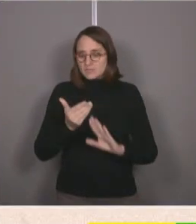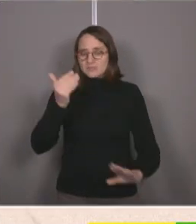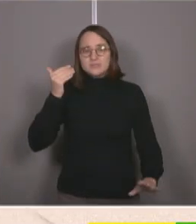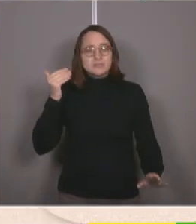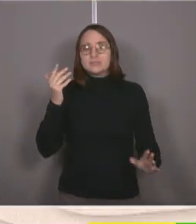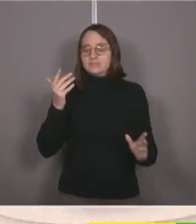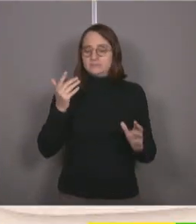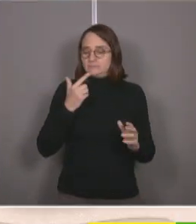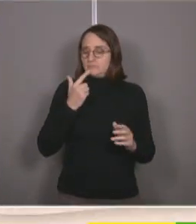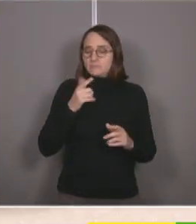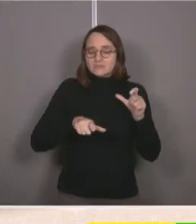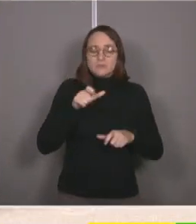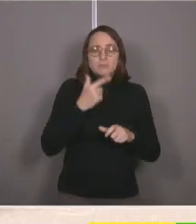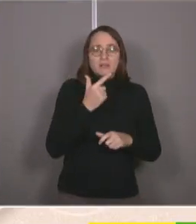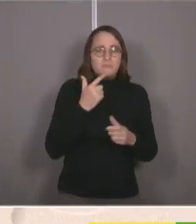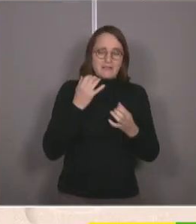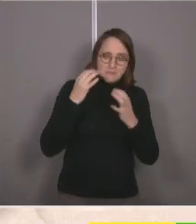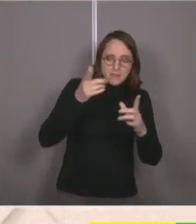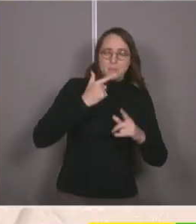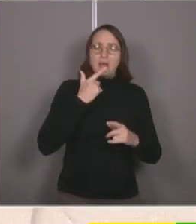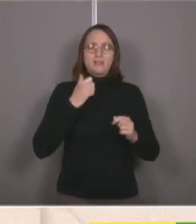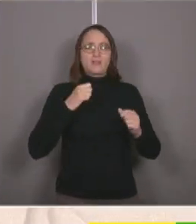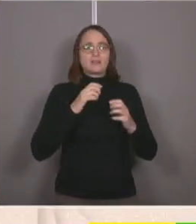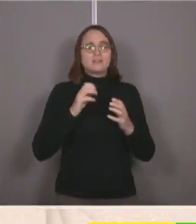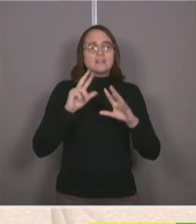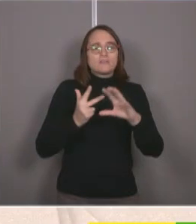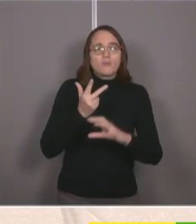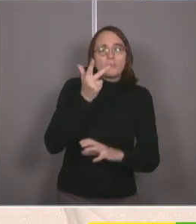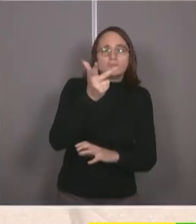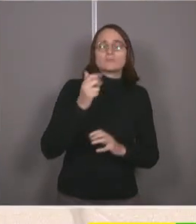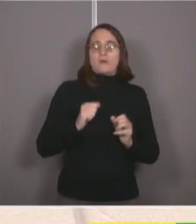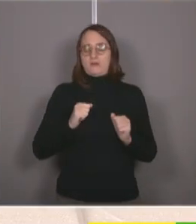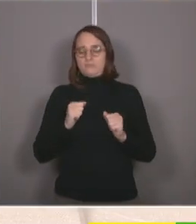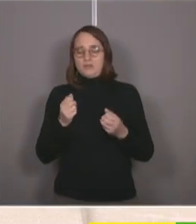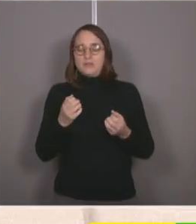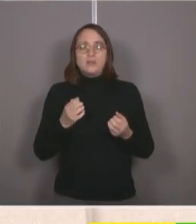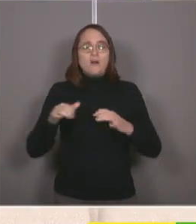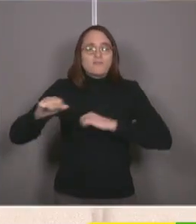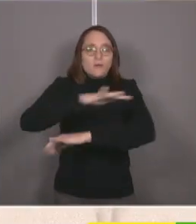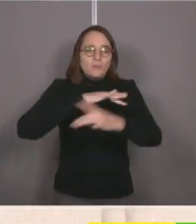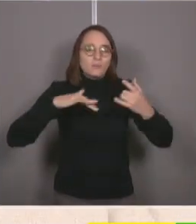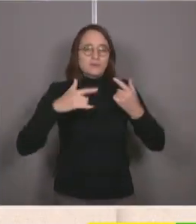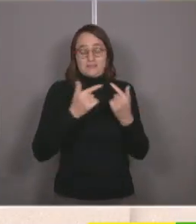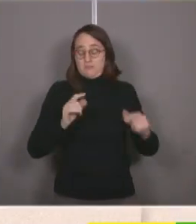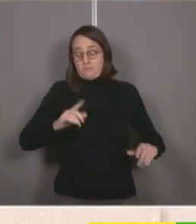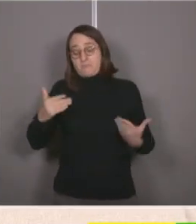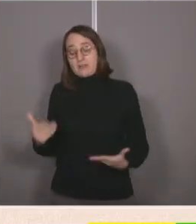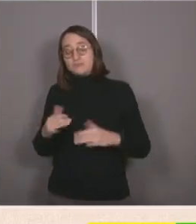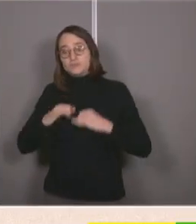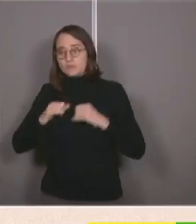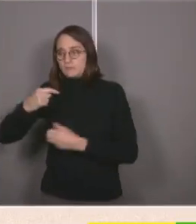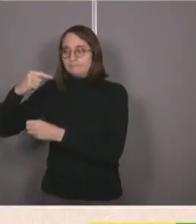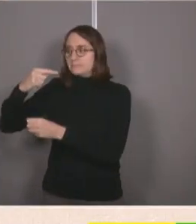de climat, ils parlaient de développement durable, ils parlaient d'environnement. Ce sont les jeunes qui ont imposé les termes du débat et l'enjeu. Et justement, qu'est-ce